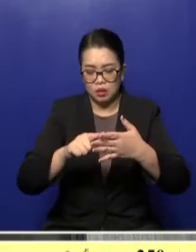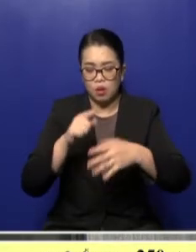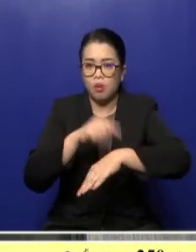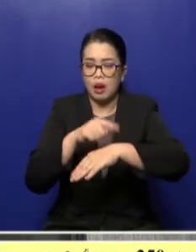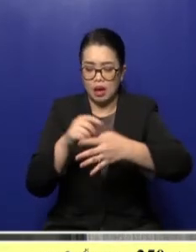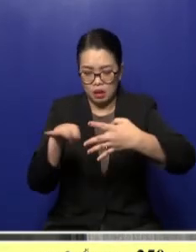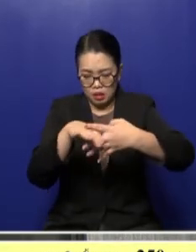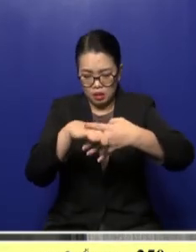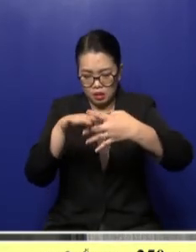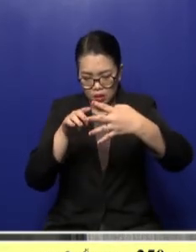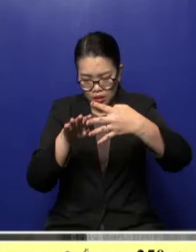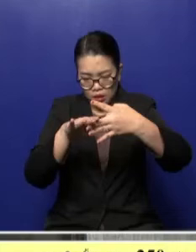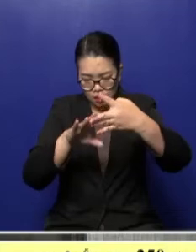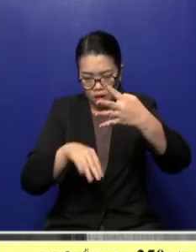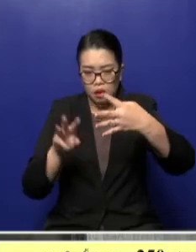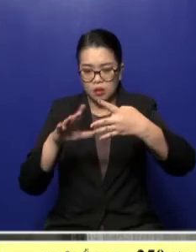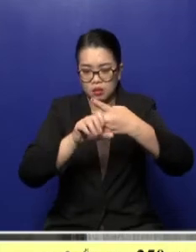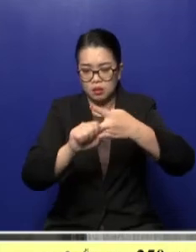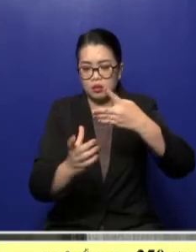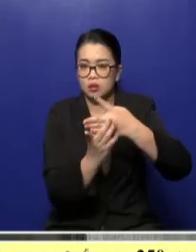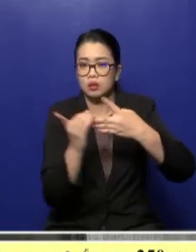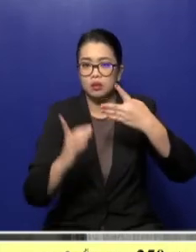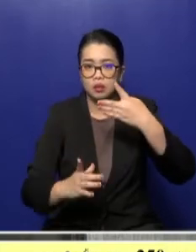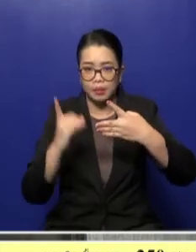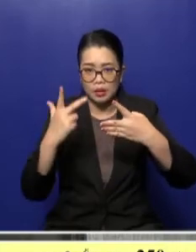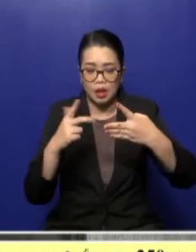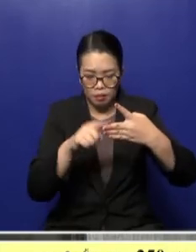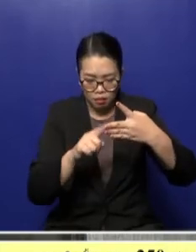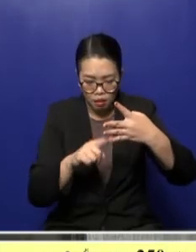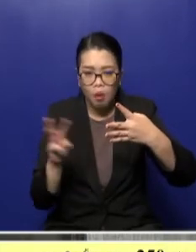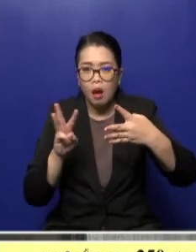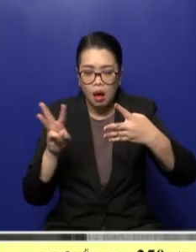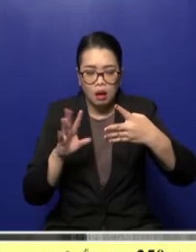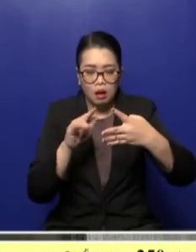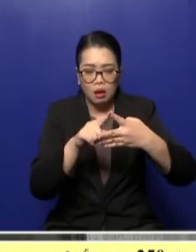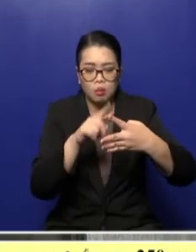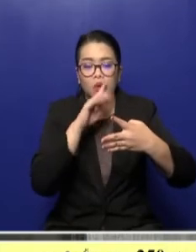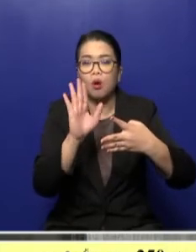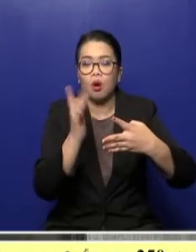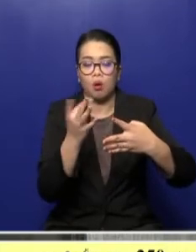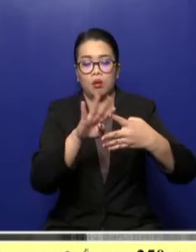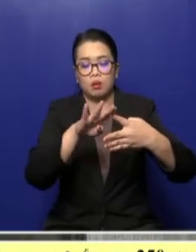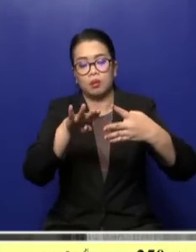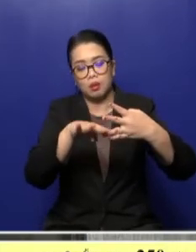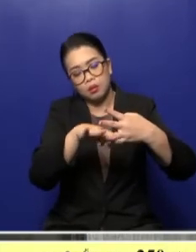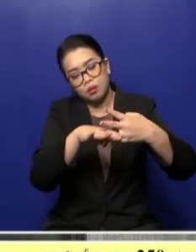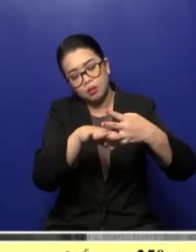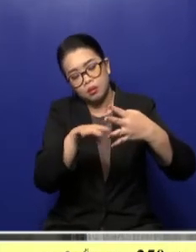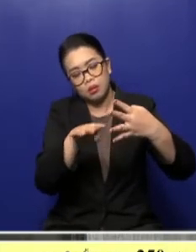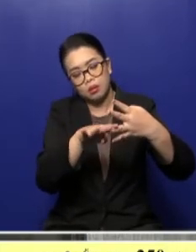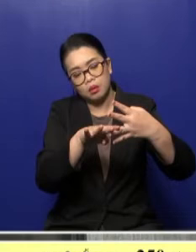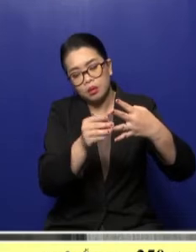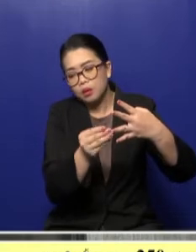สมมตินะครับผมขอญาติอาจจะคิดเกิดคิดแผนเลยขาไว้ว่าถ้าเลขาเว้นระยะไว้สัก 10วันหรือ 15วัน